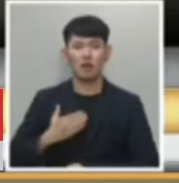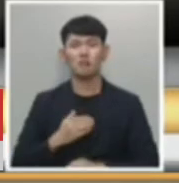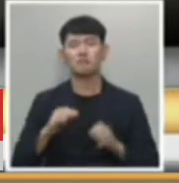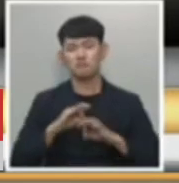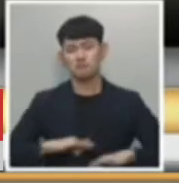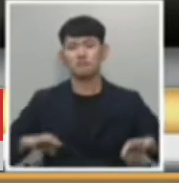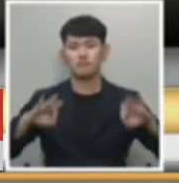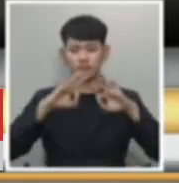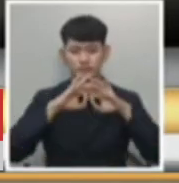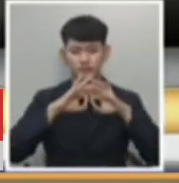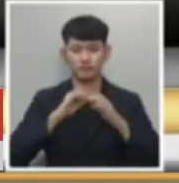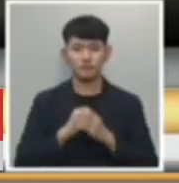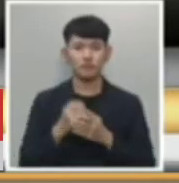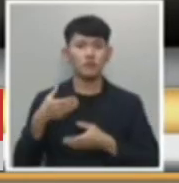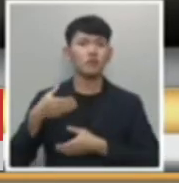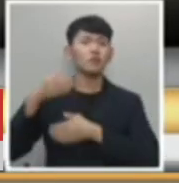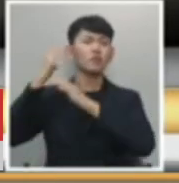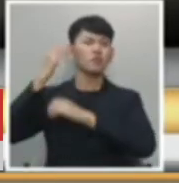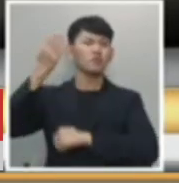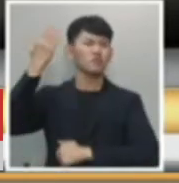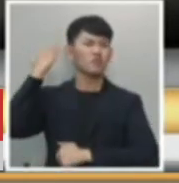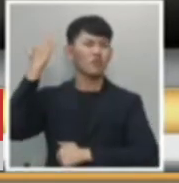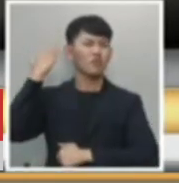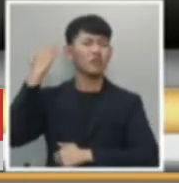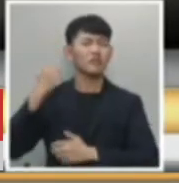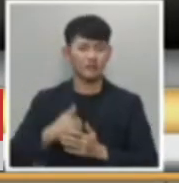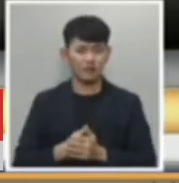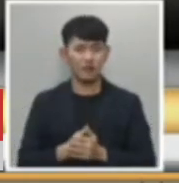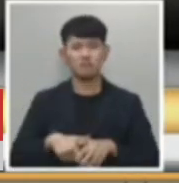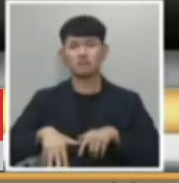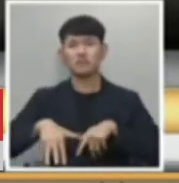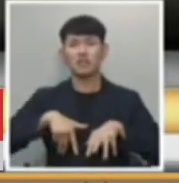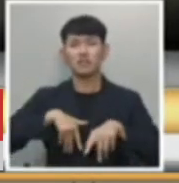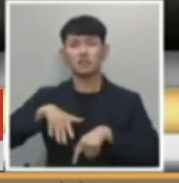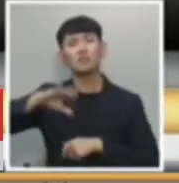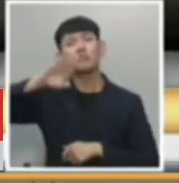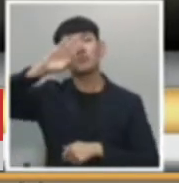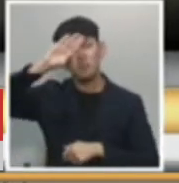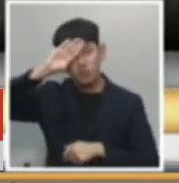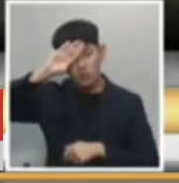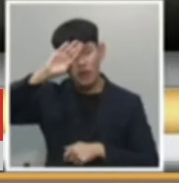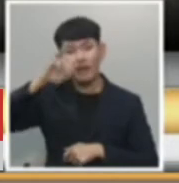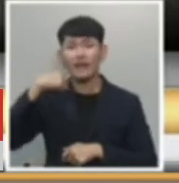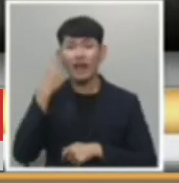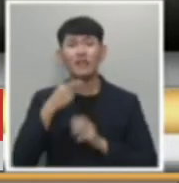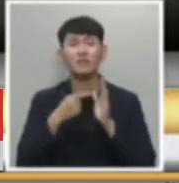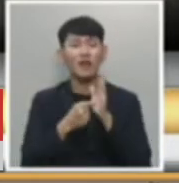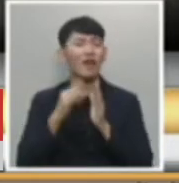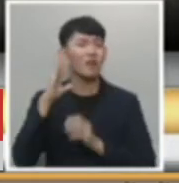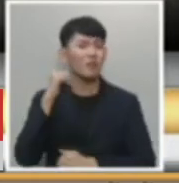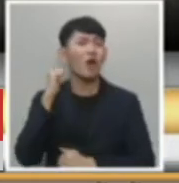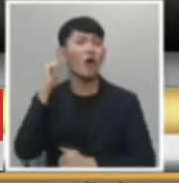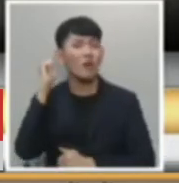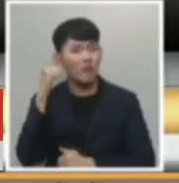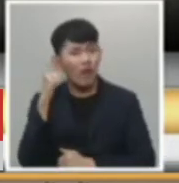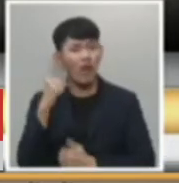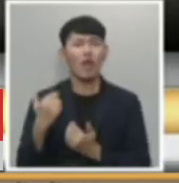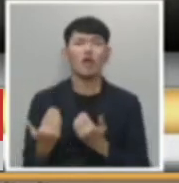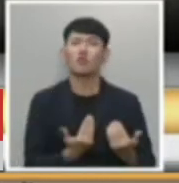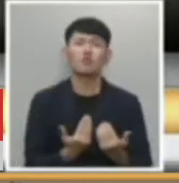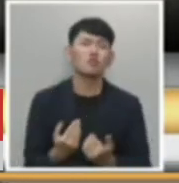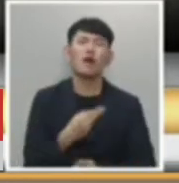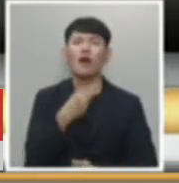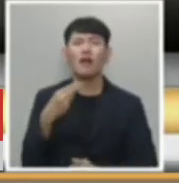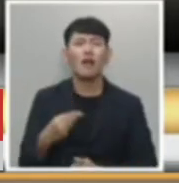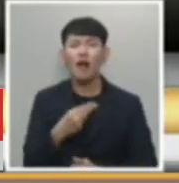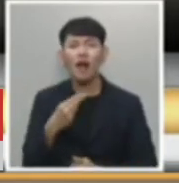องย้อนอดีตนะครับว่าแต่ก่อนเนี่ยคนเราเจ็บป่วยนะครับพ่อแม่เจ็บป่วยลูกหลานเจ็บป่วยนะครับ